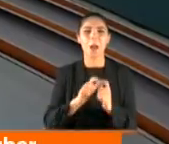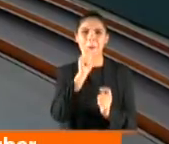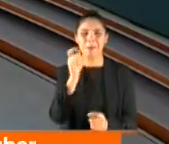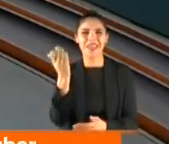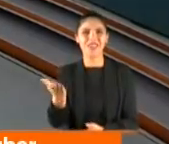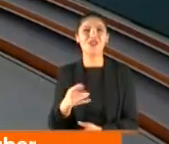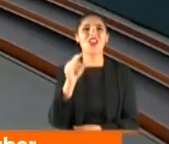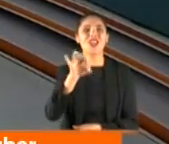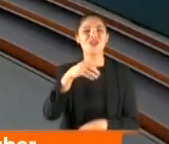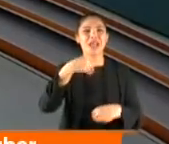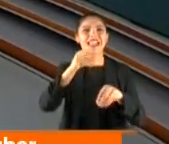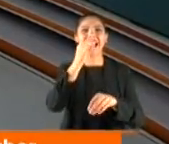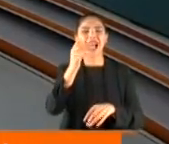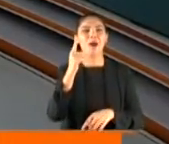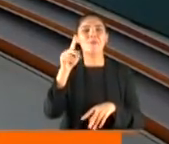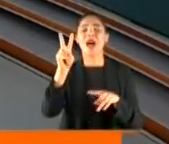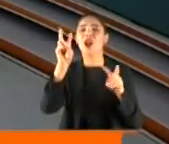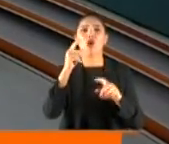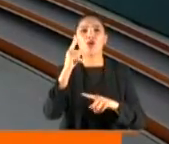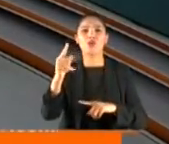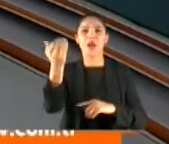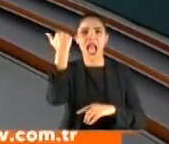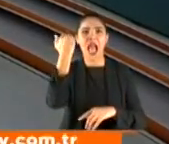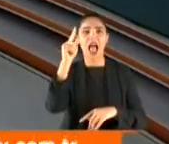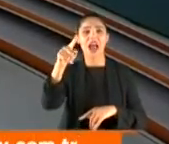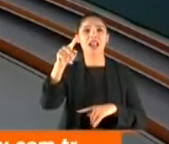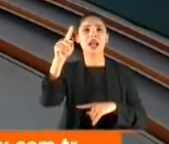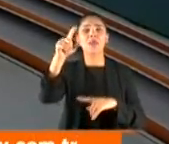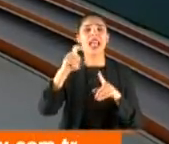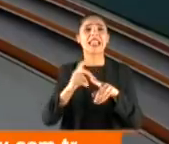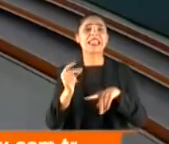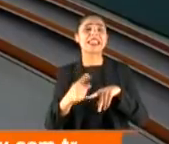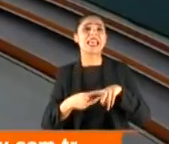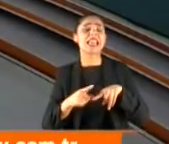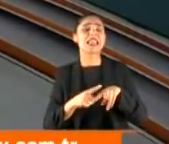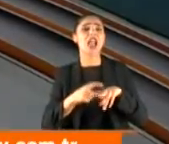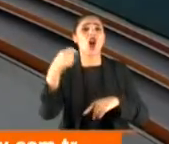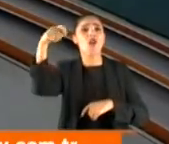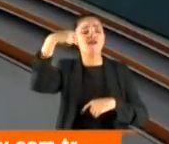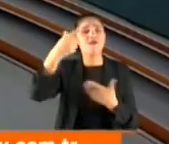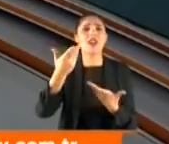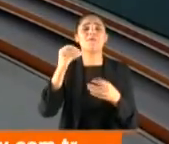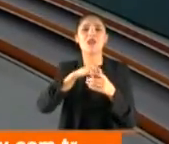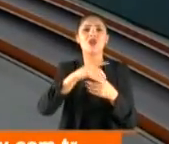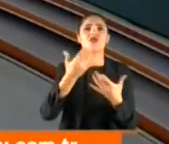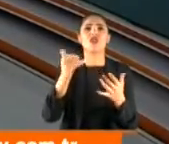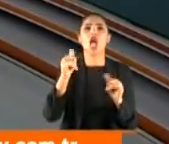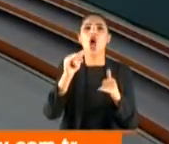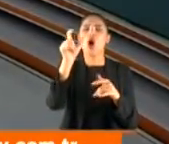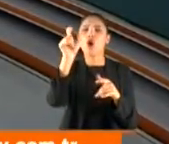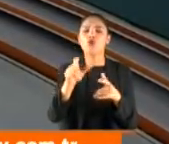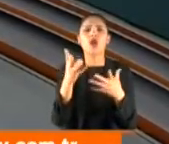en sıradışı bir satışa bile devam edelim Burada gördüğünüz yine zora gözyaşlarınız vardı filmlerde çizgi filmlerde